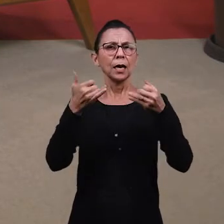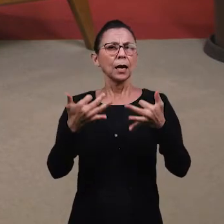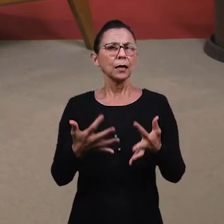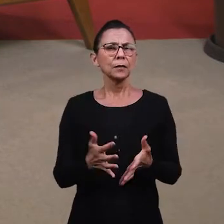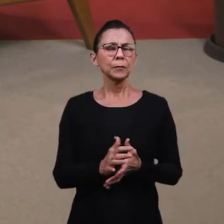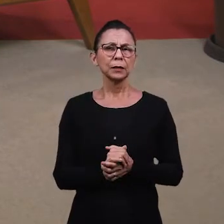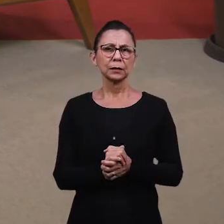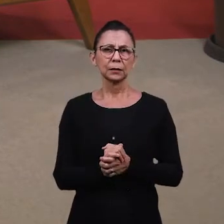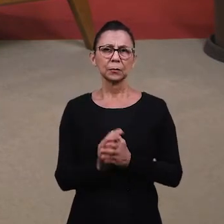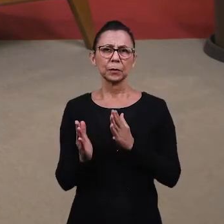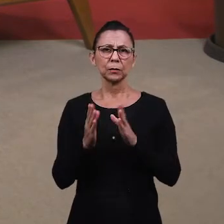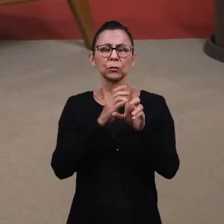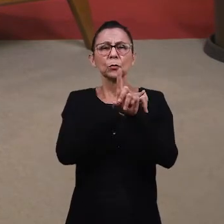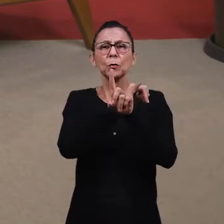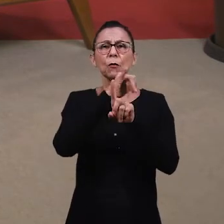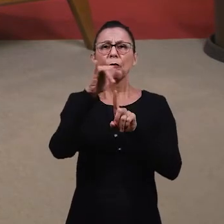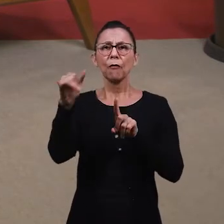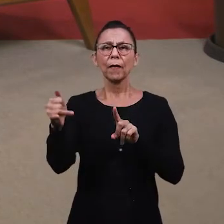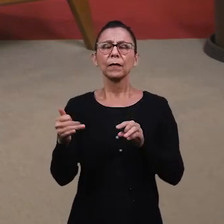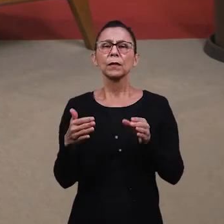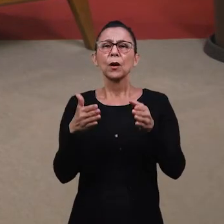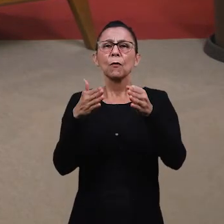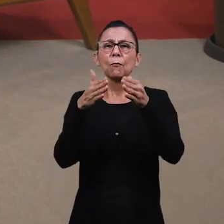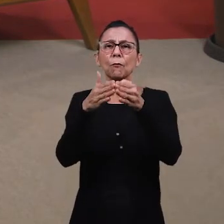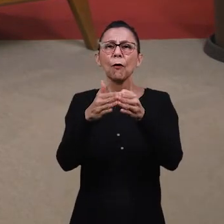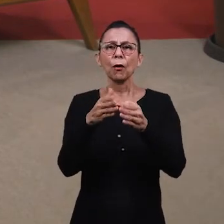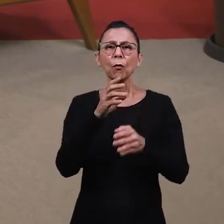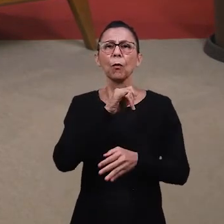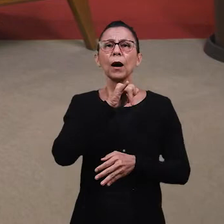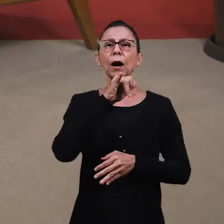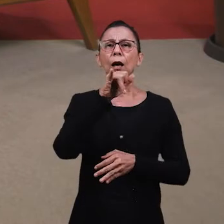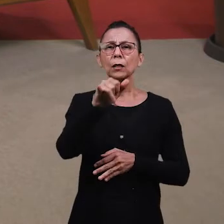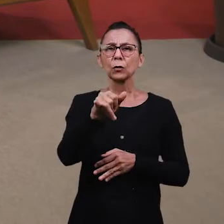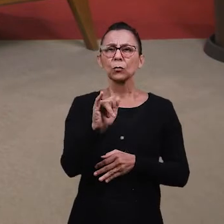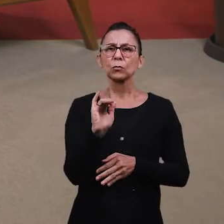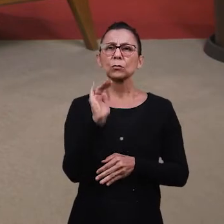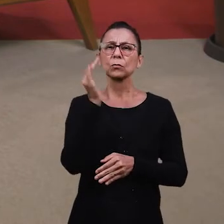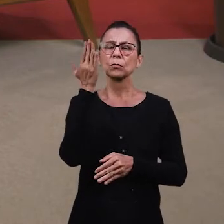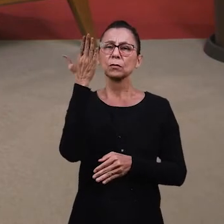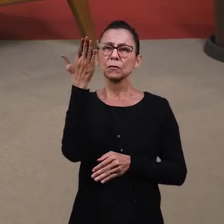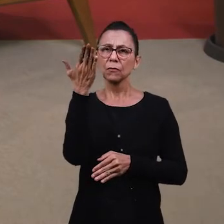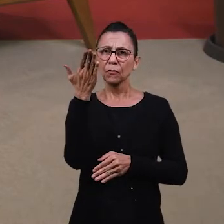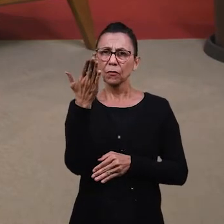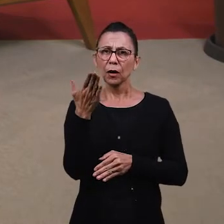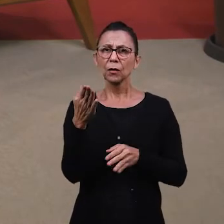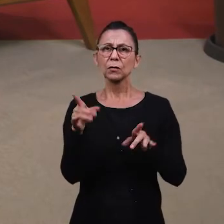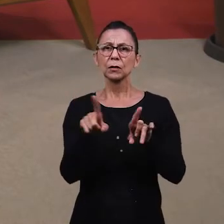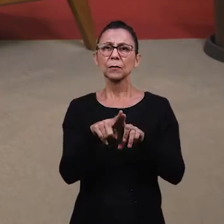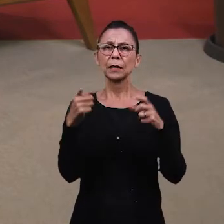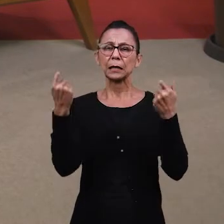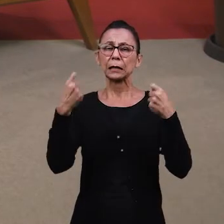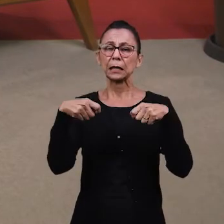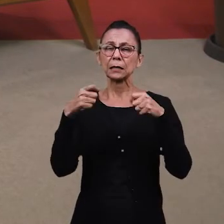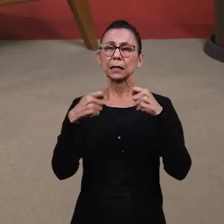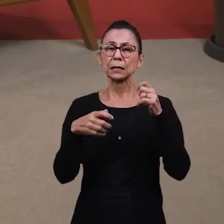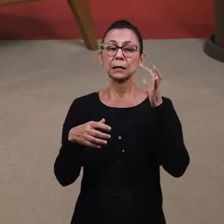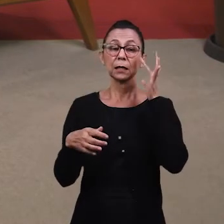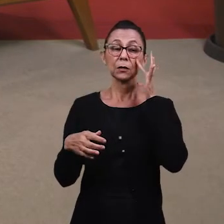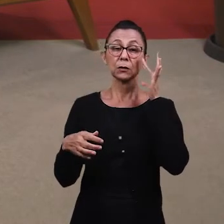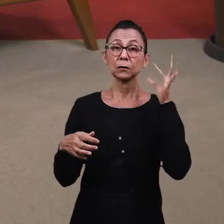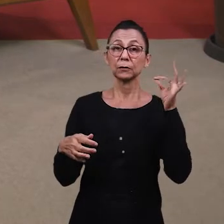avec mettant l'accent sur les alertes et le besoin de